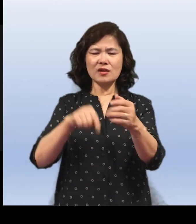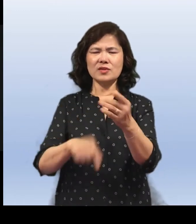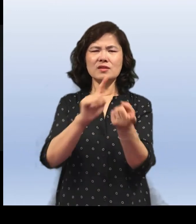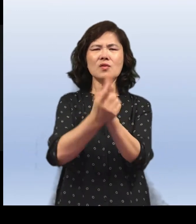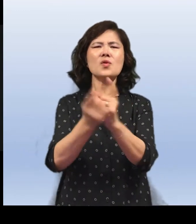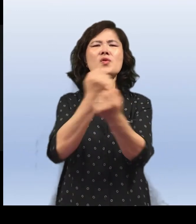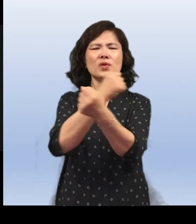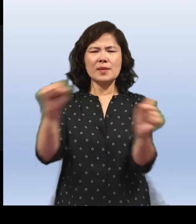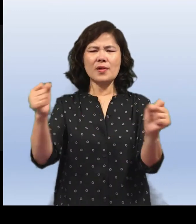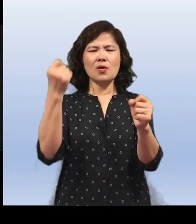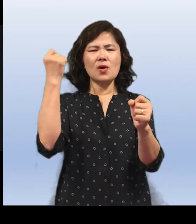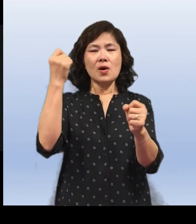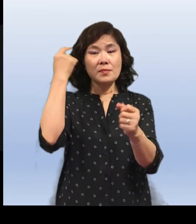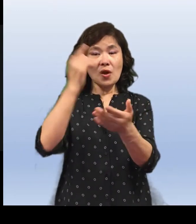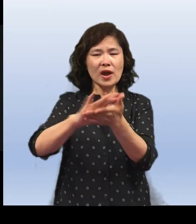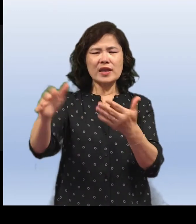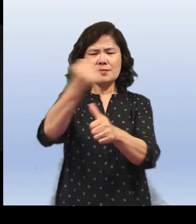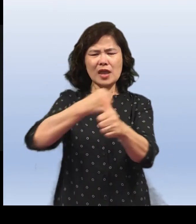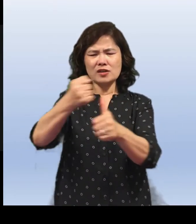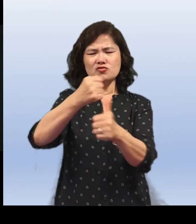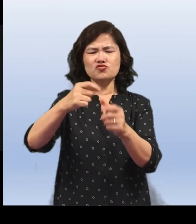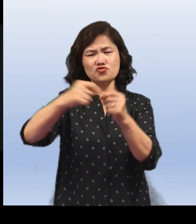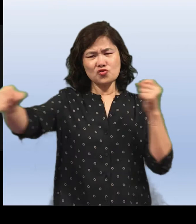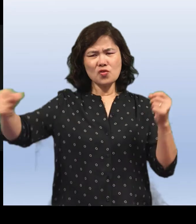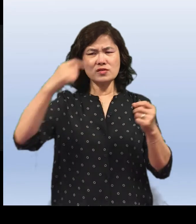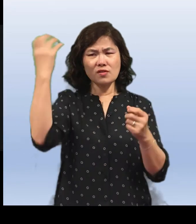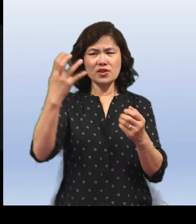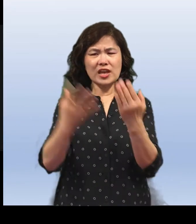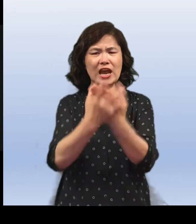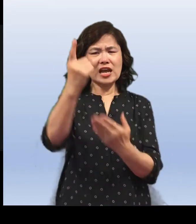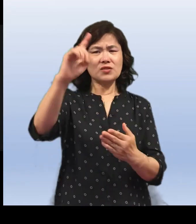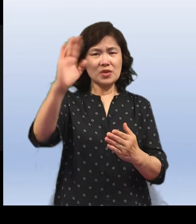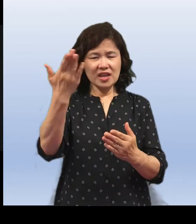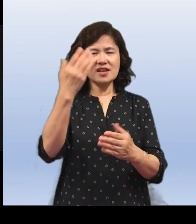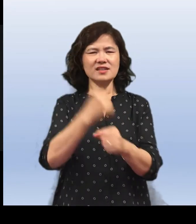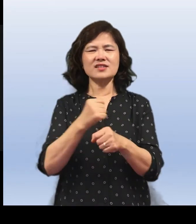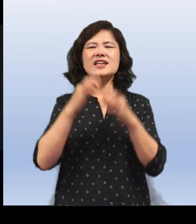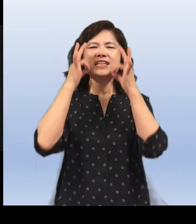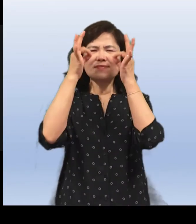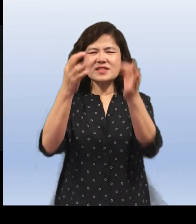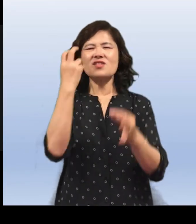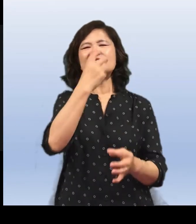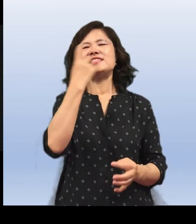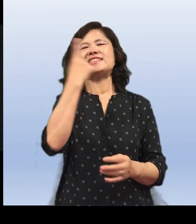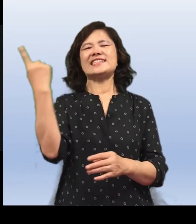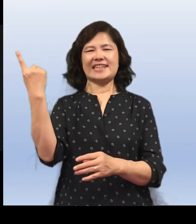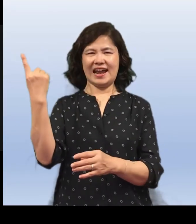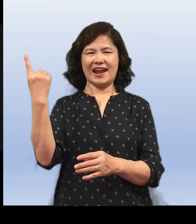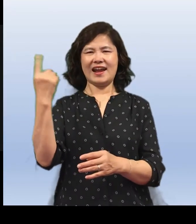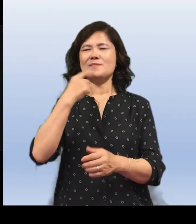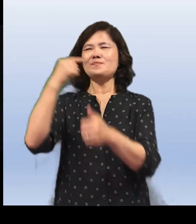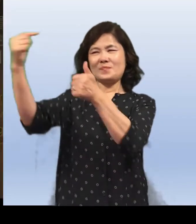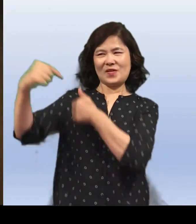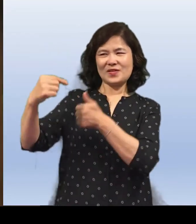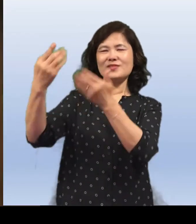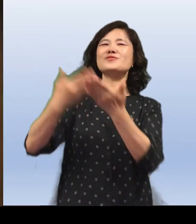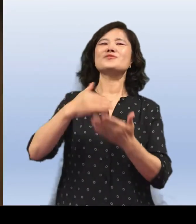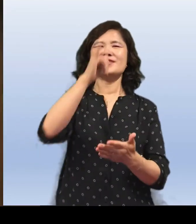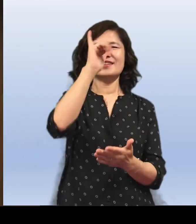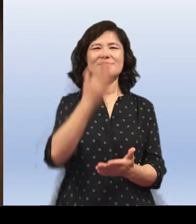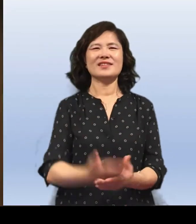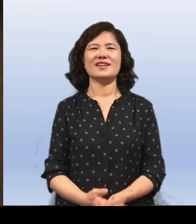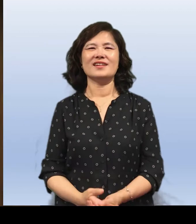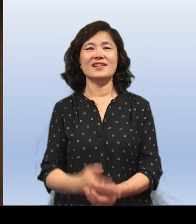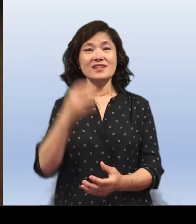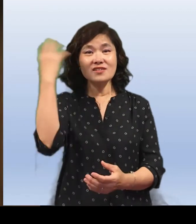용납하고 평안에 매는 줄로 성령이 하나 되게 하신 것을 힘써 지키라라고 말씀하고 있습니다.